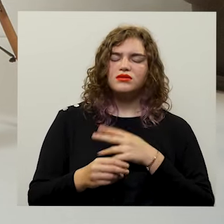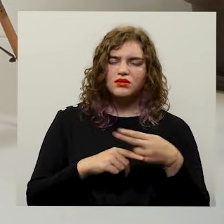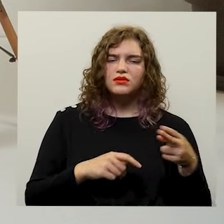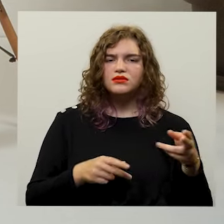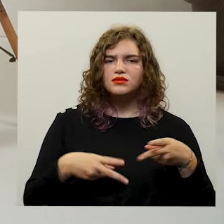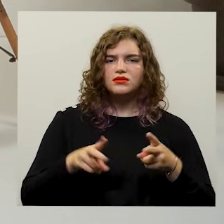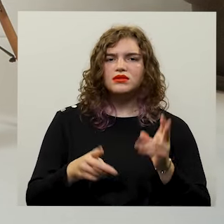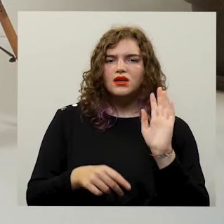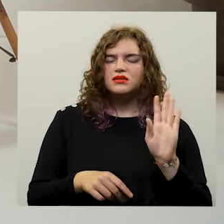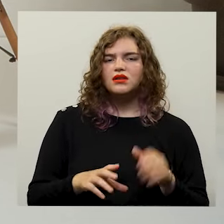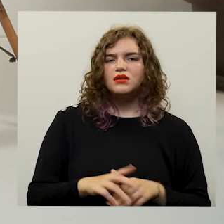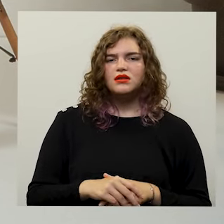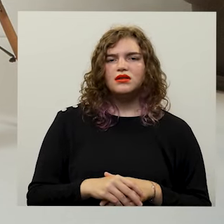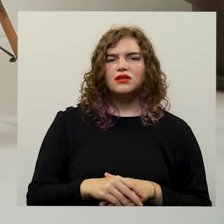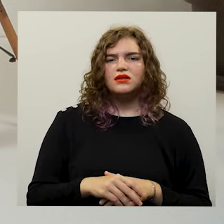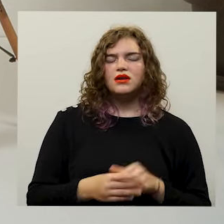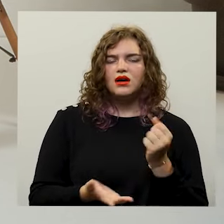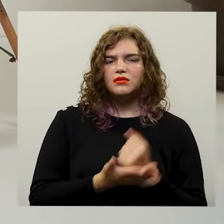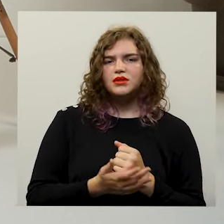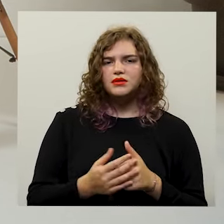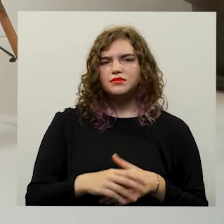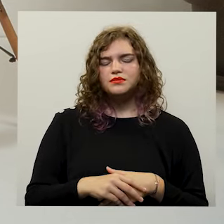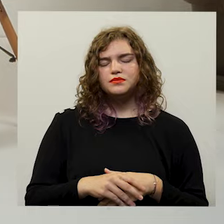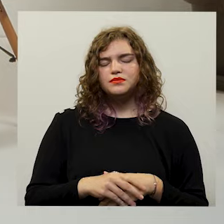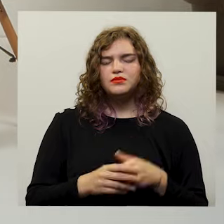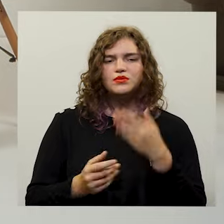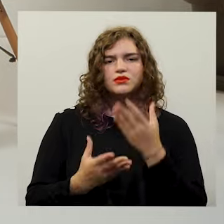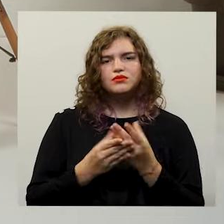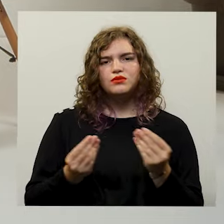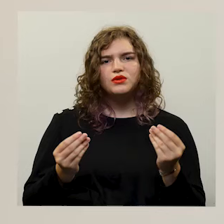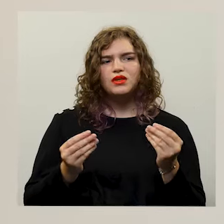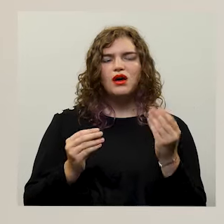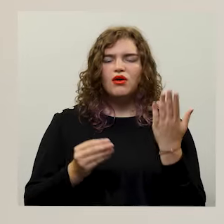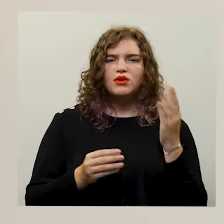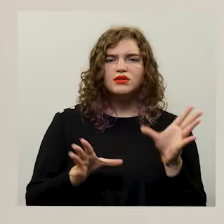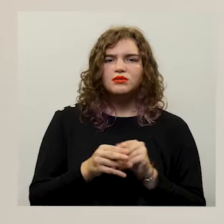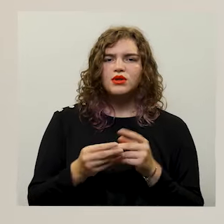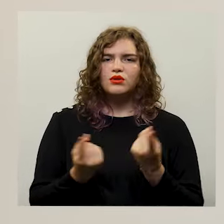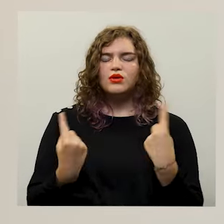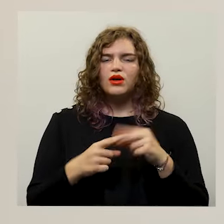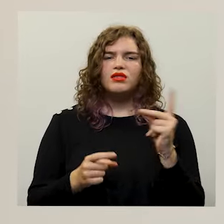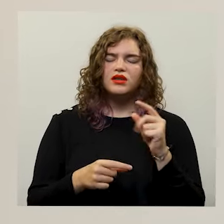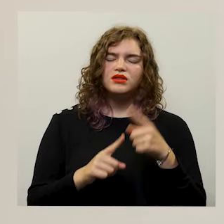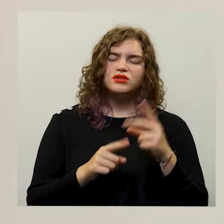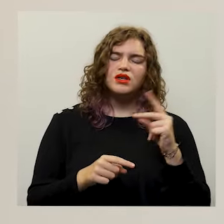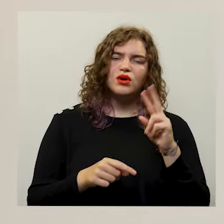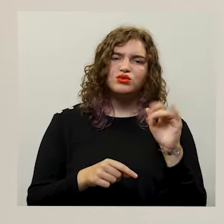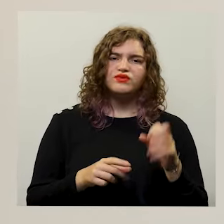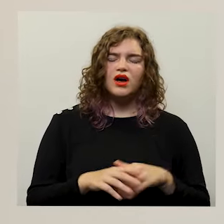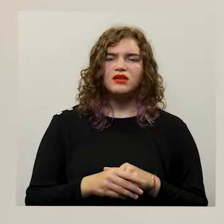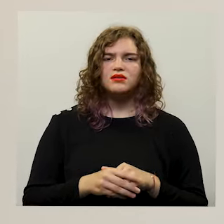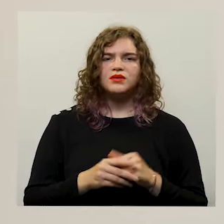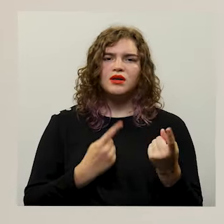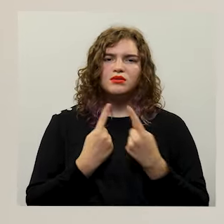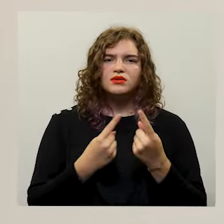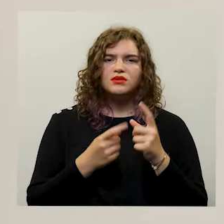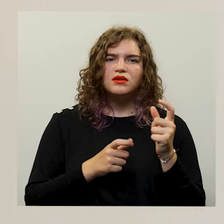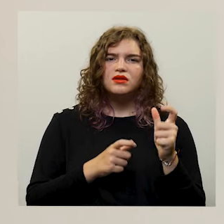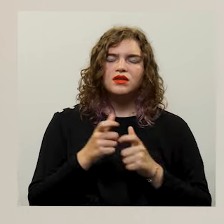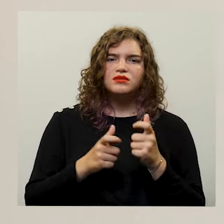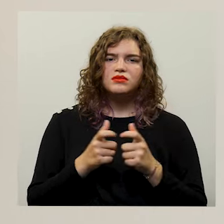să continue pe calea Ta, în numele lui Iisus. Amin. Amin. Mulțumim frumos. Au fost împreună cu noi Daniel și Diana